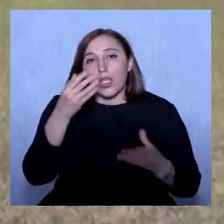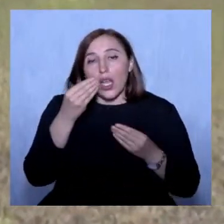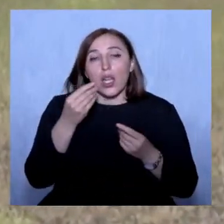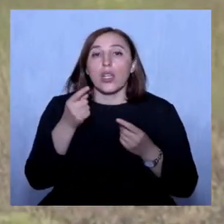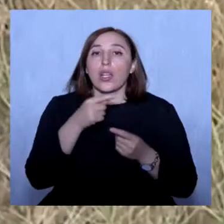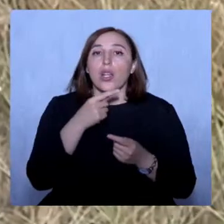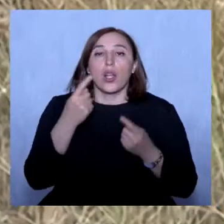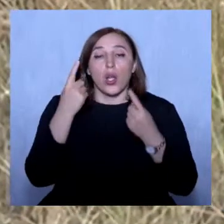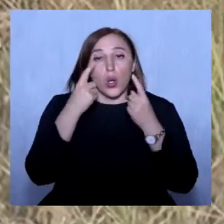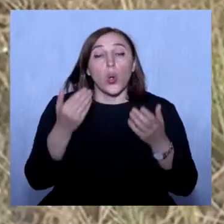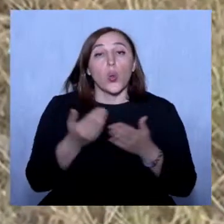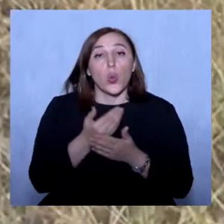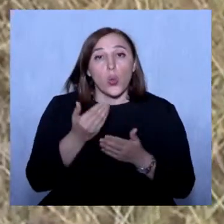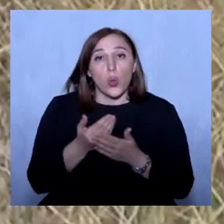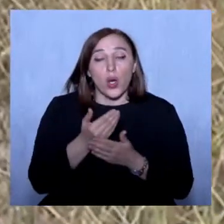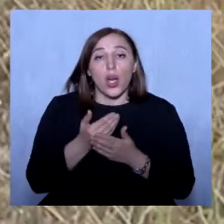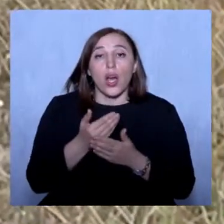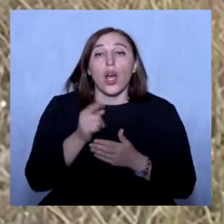հոդված է հեղինակը